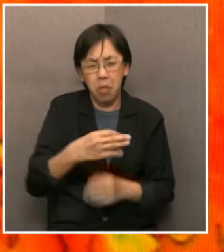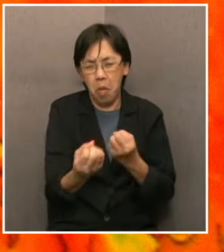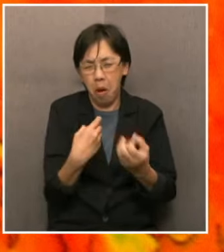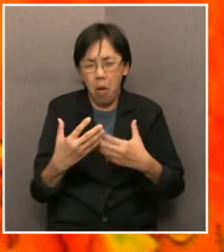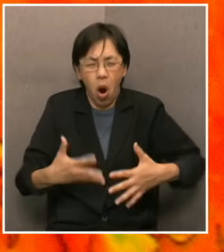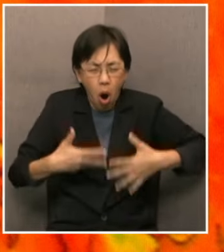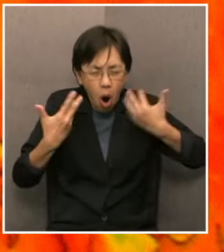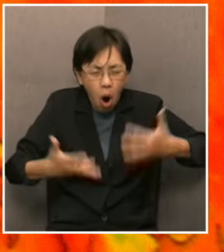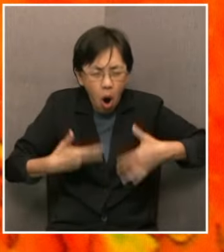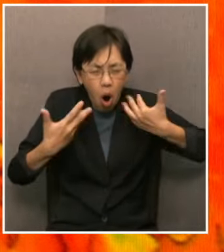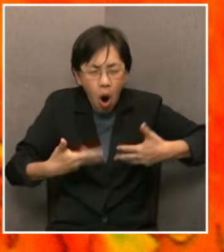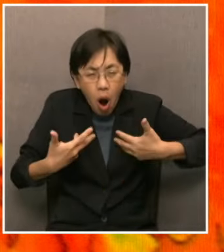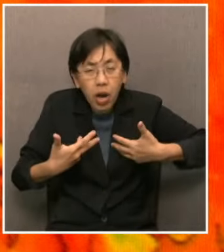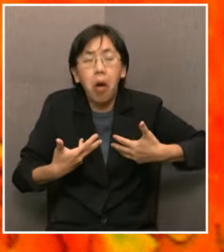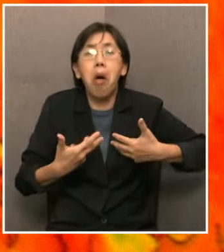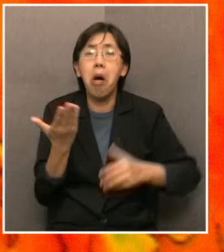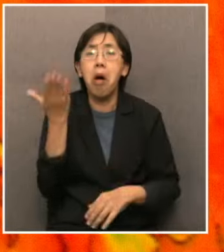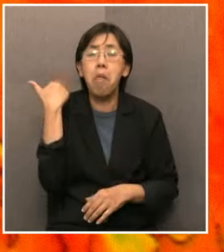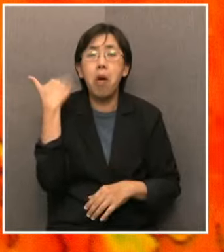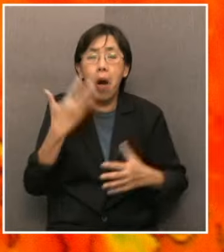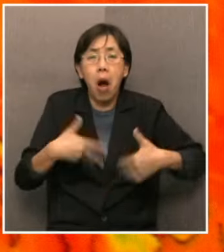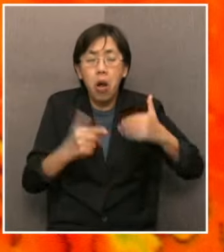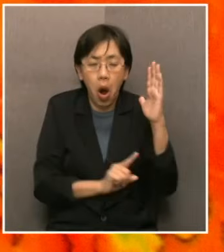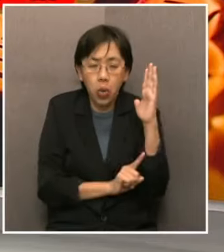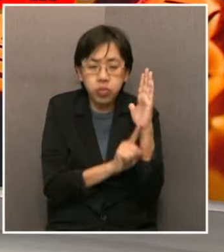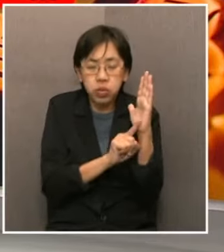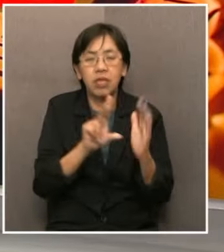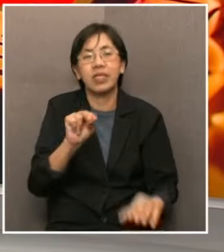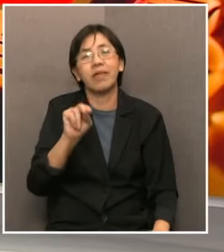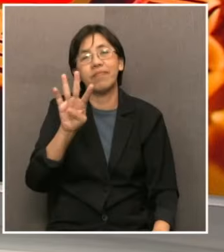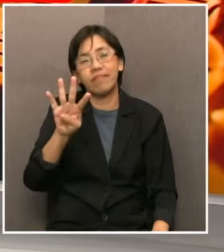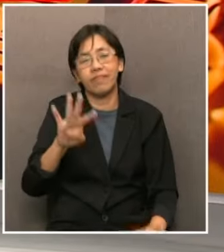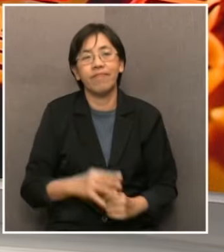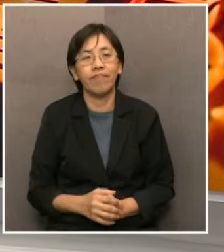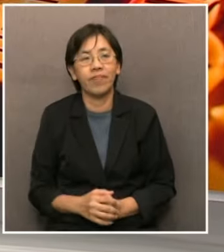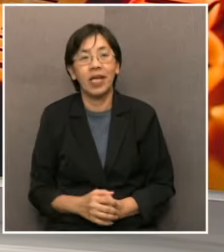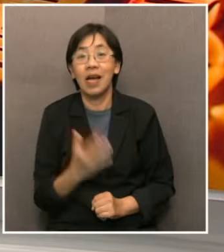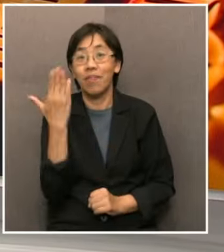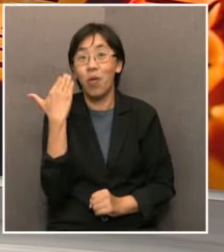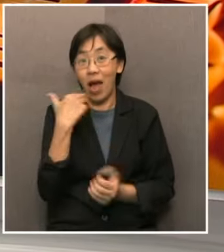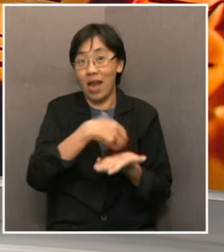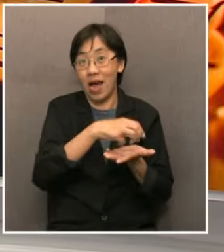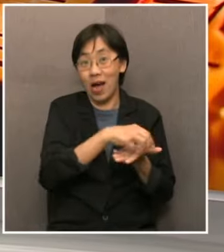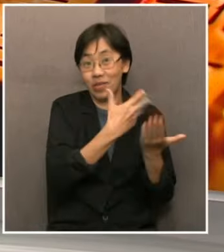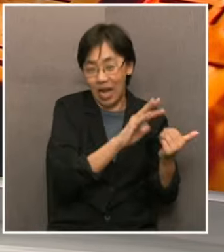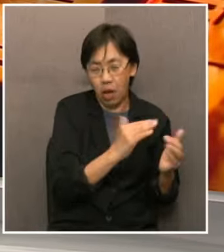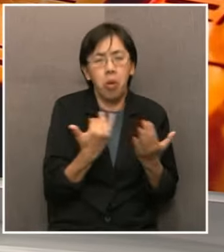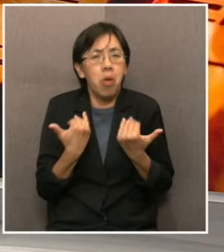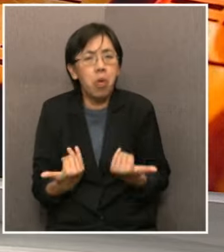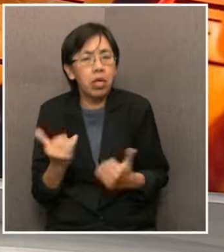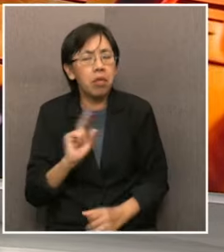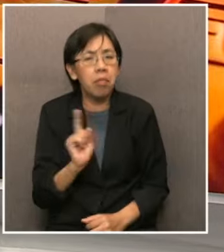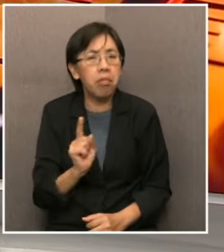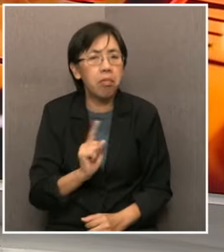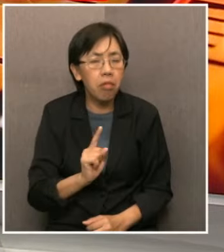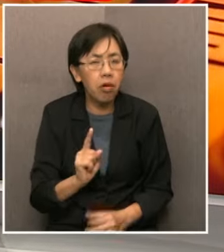้อนกรอนจรๆนะครัเพอุนหภูมิเมื่วานี้อยู่ที่ 34 องศาเซเซีสเห็นภาเมอวานี้แล้มาดูวนนี้กันบ้างนะครัวอนหภูม